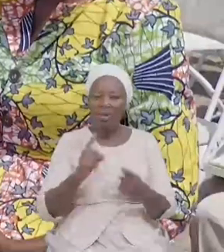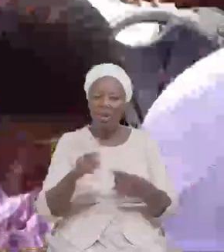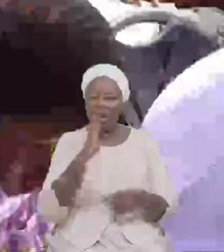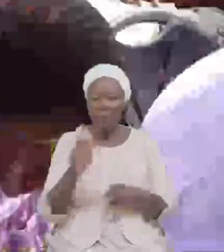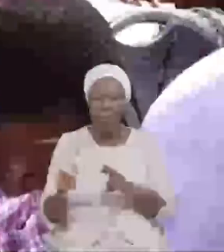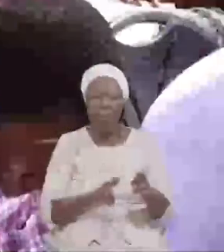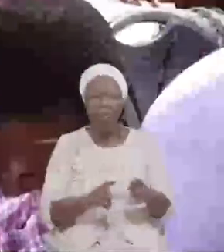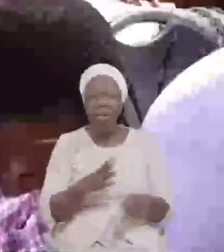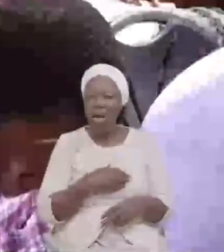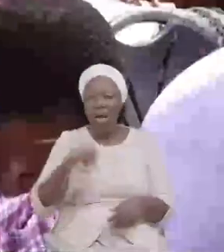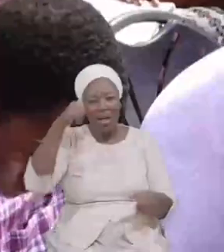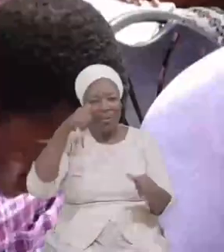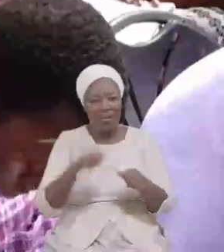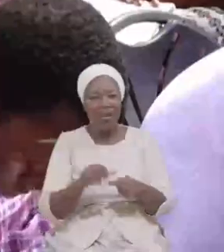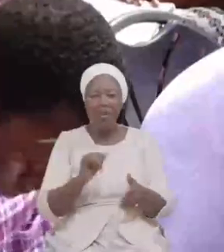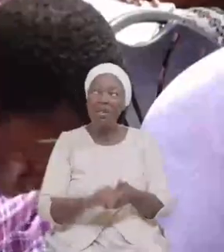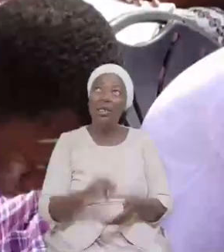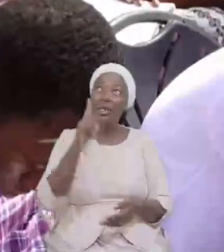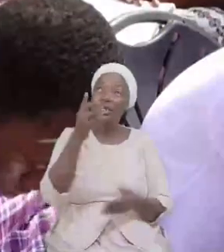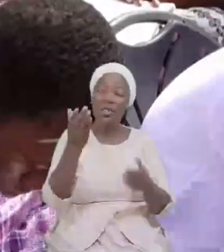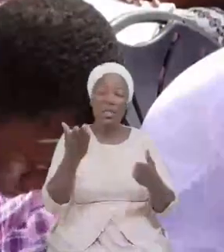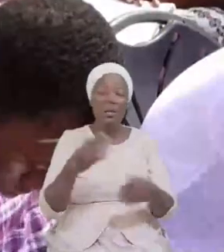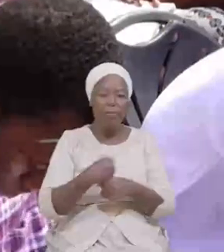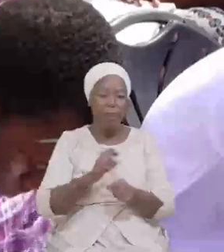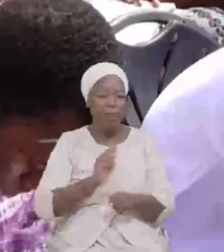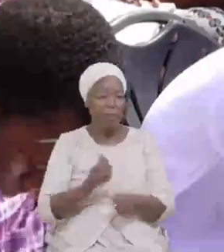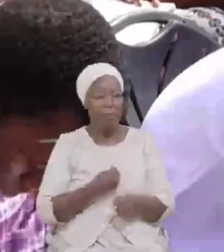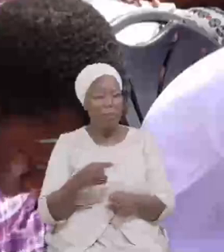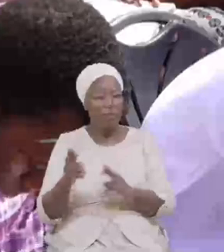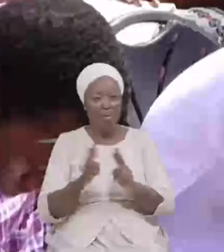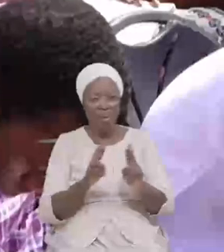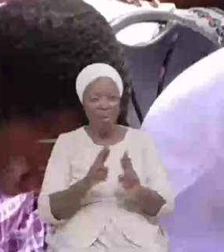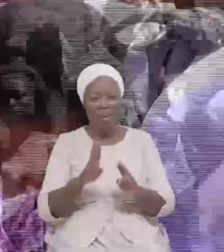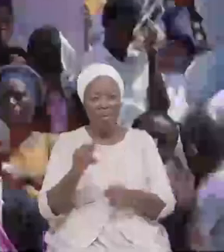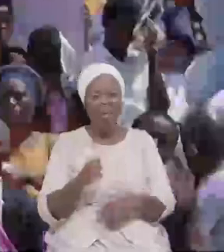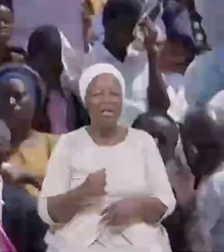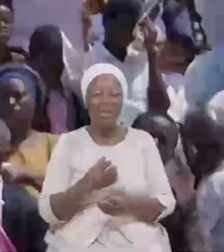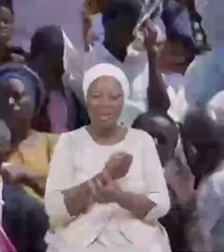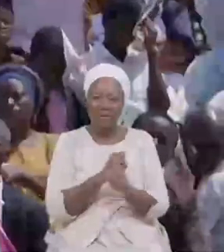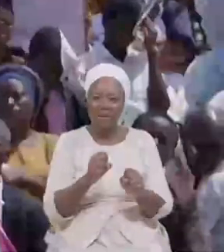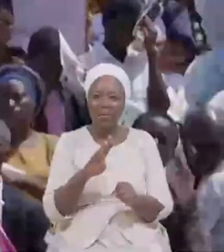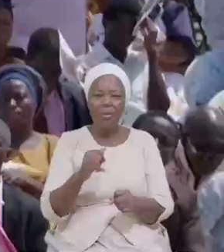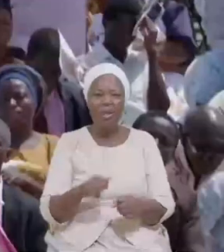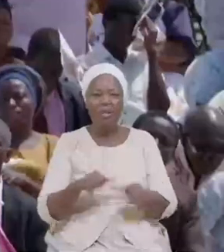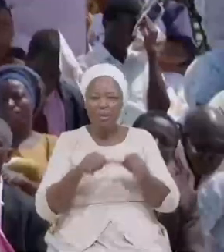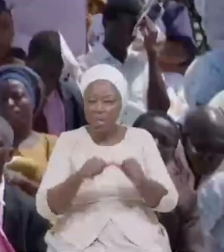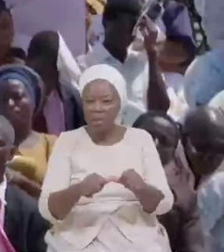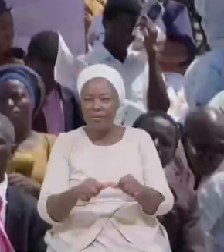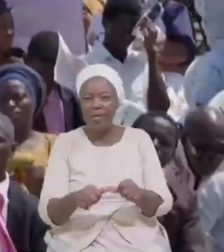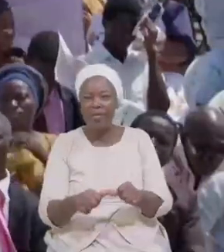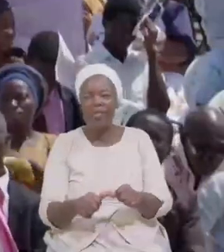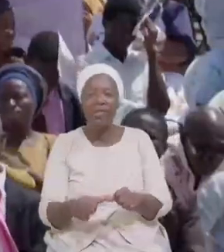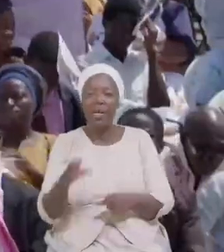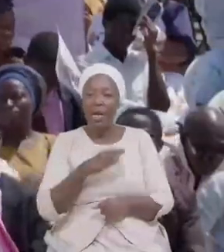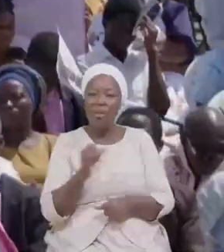lui qui nous prépare par le salut. C'est lui qui nous prépare par la fermeté. C'est lui qui nous prépare par